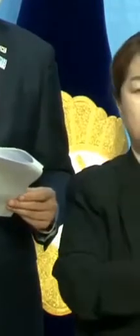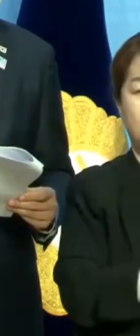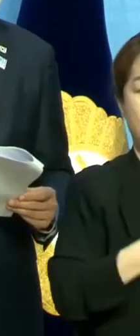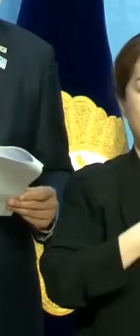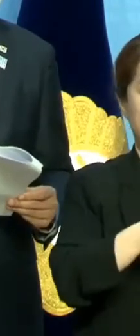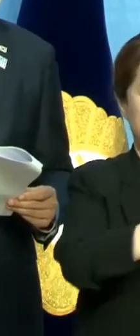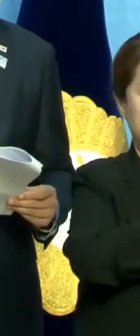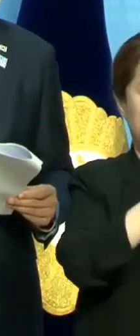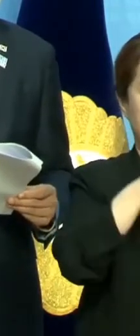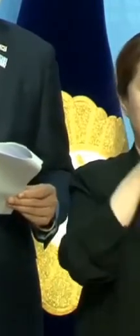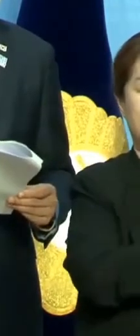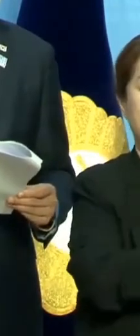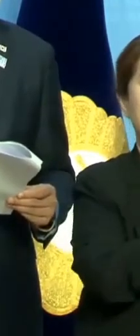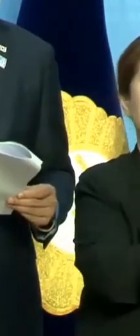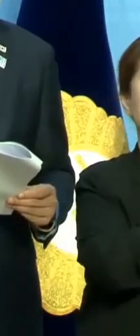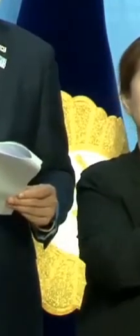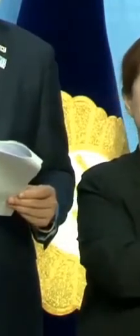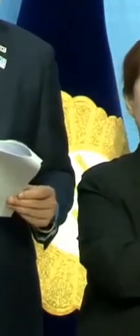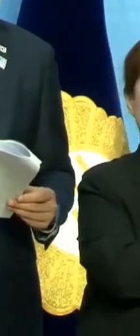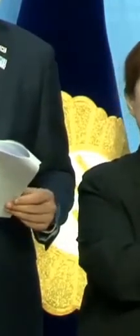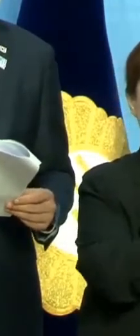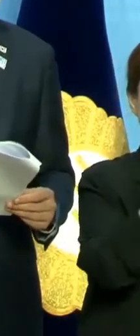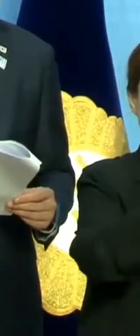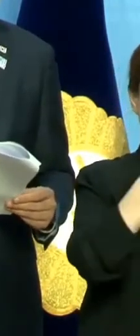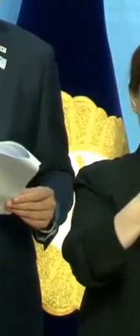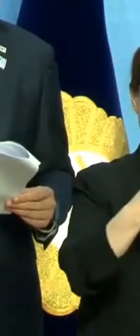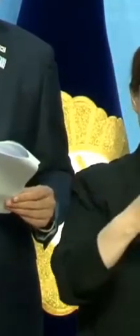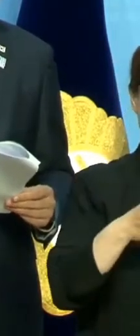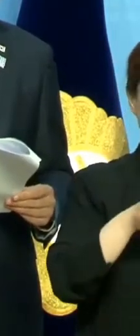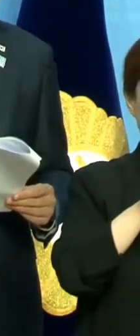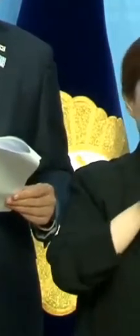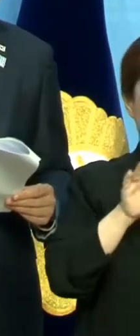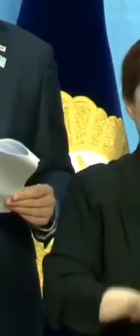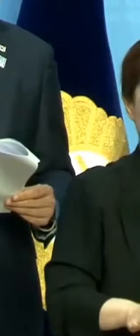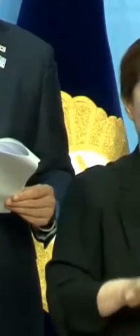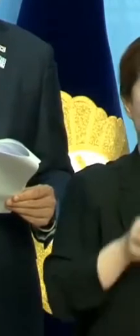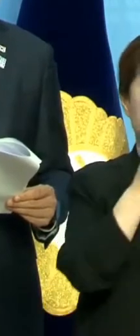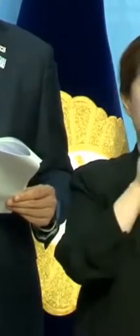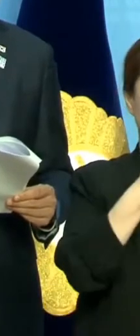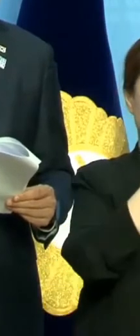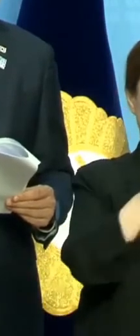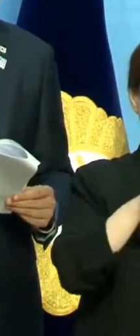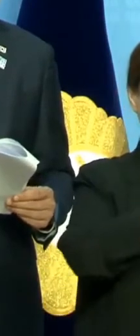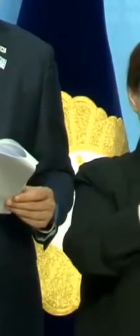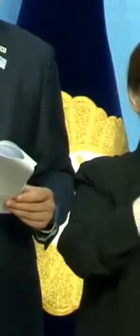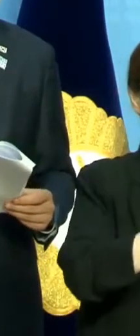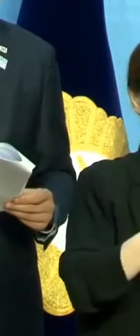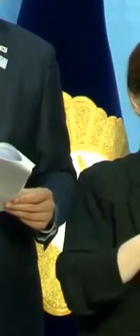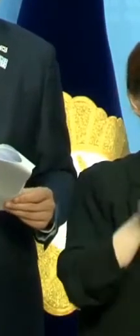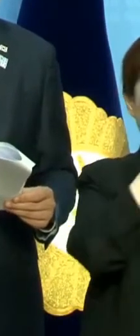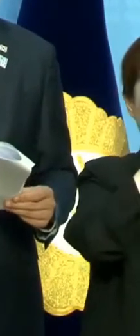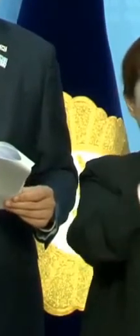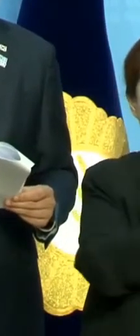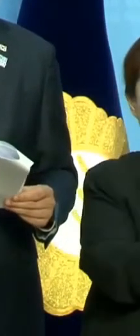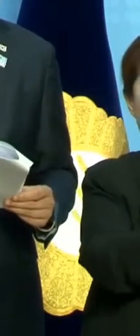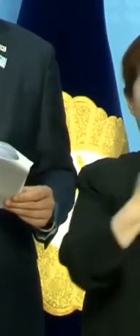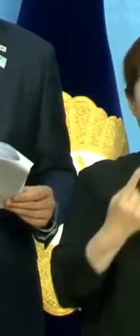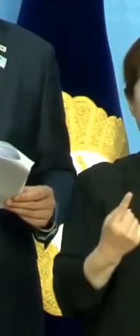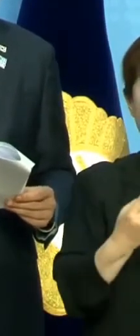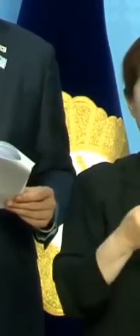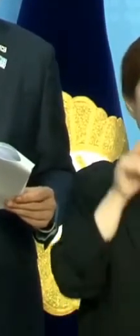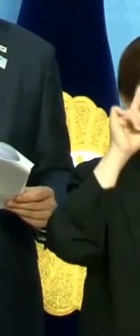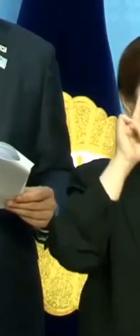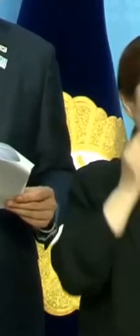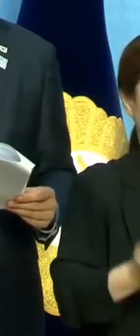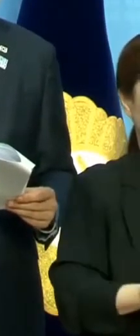따돌림에 괴로워한 고 선수는 2020년 2월 말 현대건설 배구단 숙소를 나왔습니다. 극도의